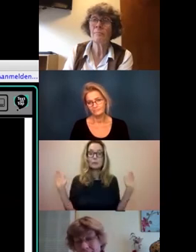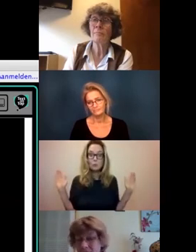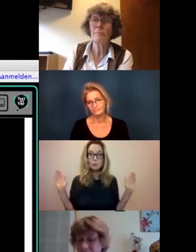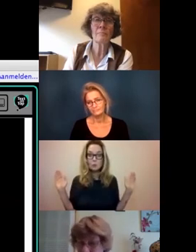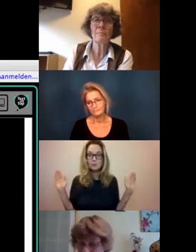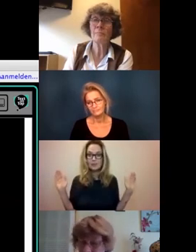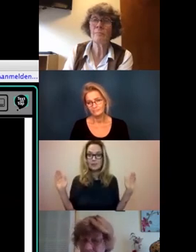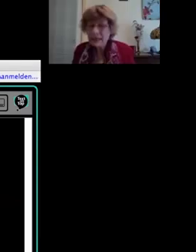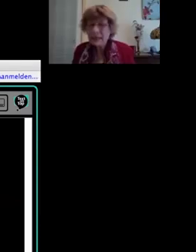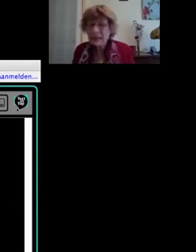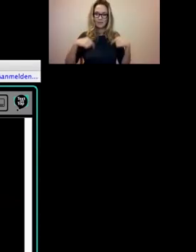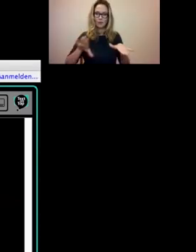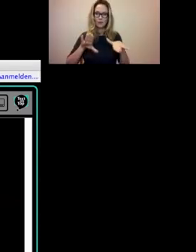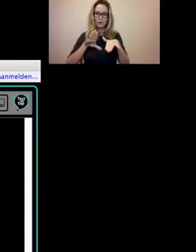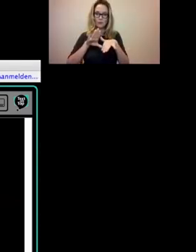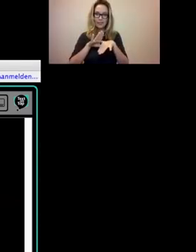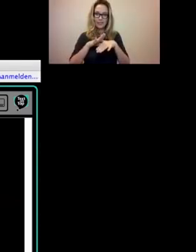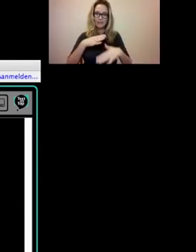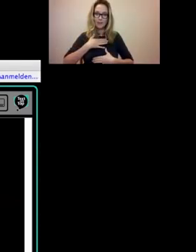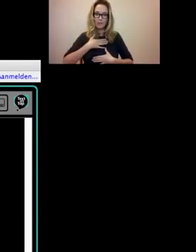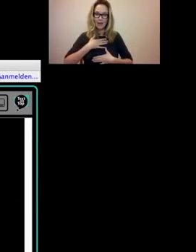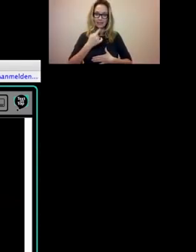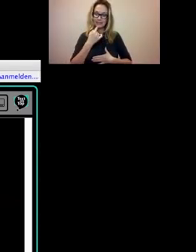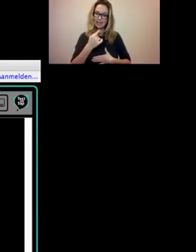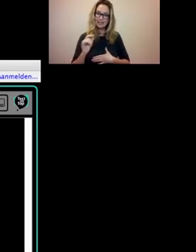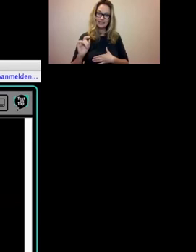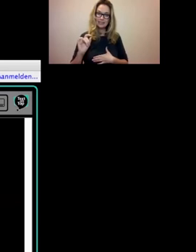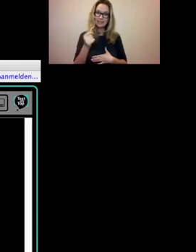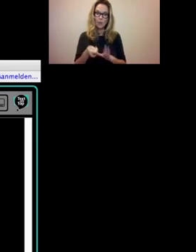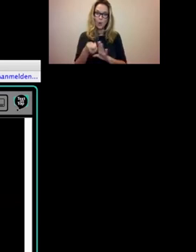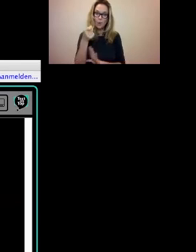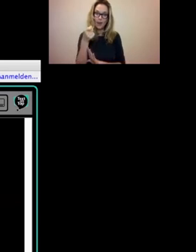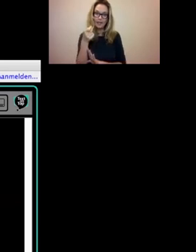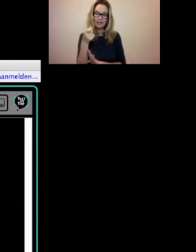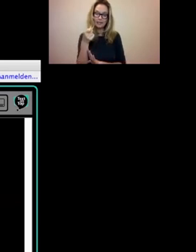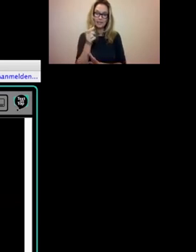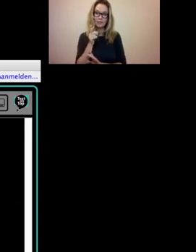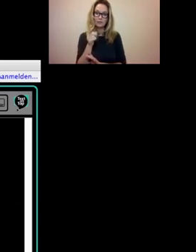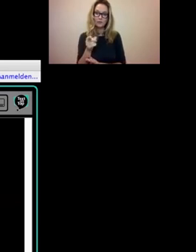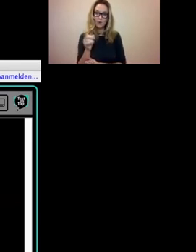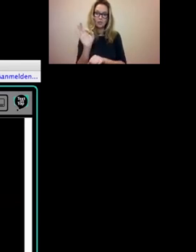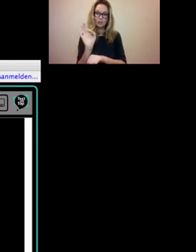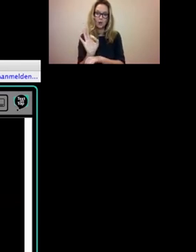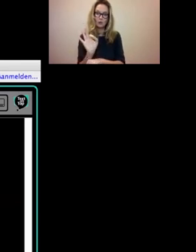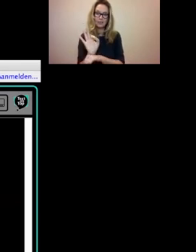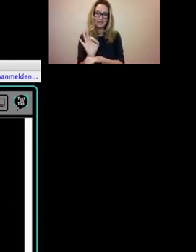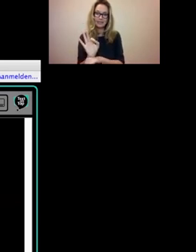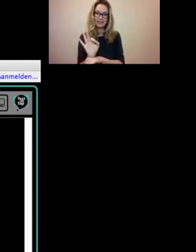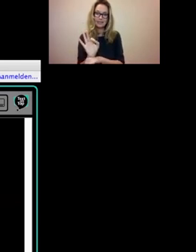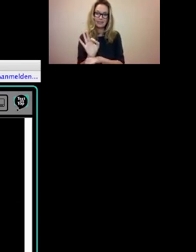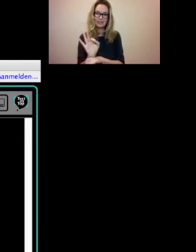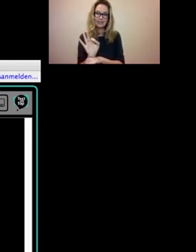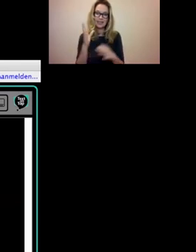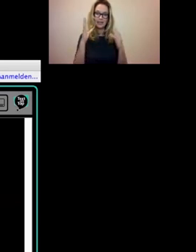En een vriendin van mij die zei, er is een nieuwe opleiding voor docent in de